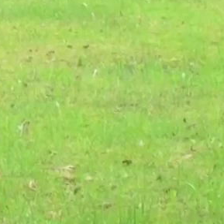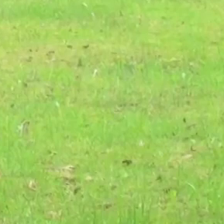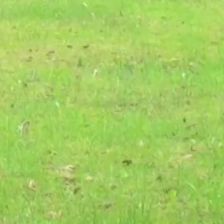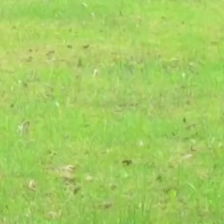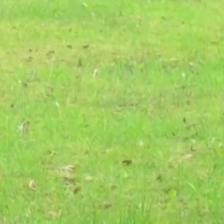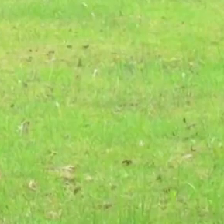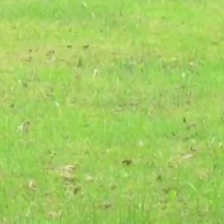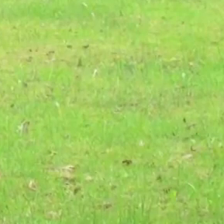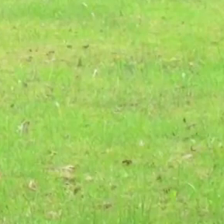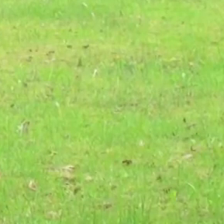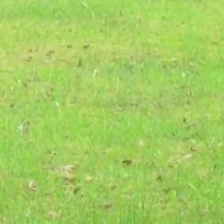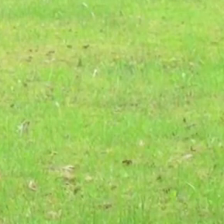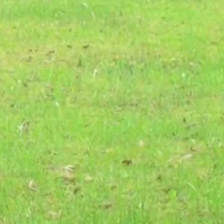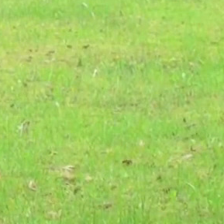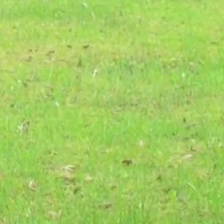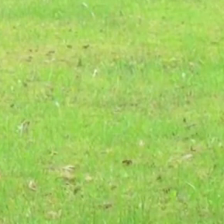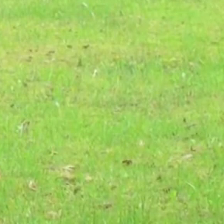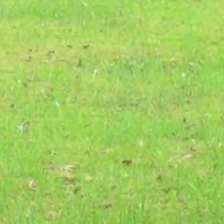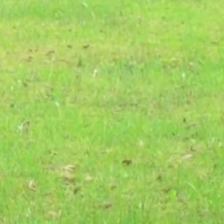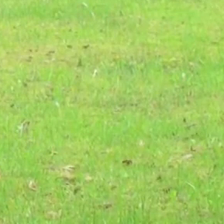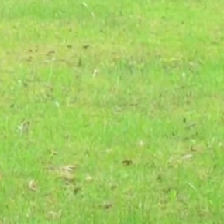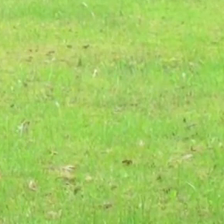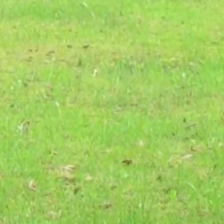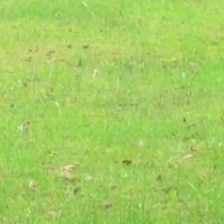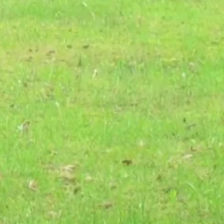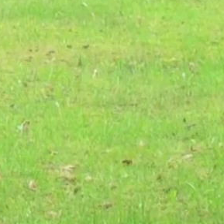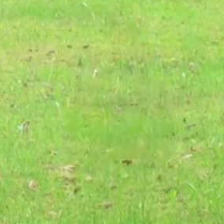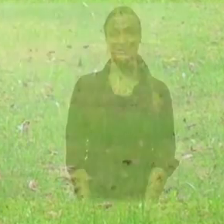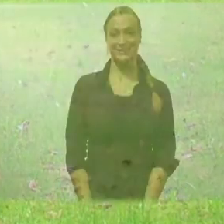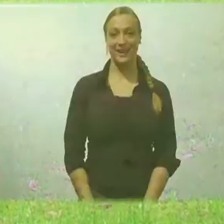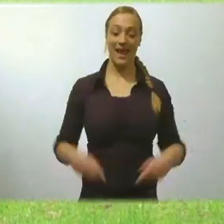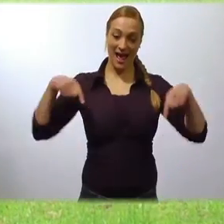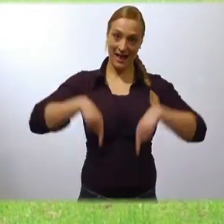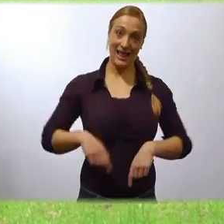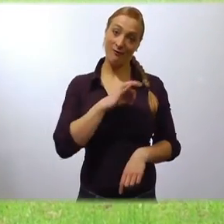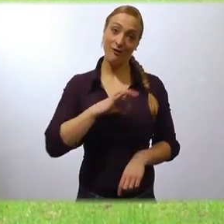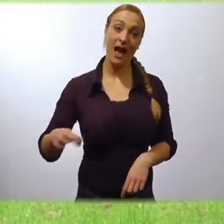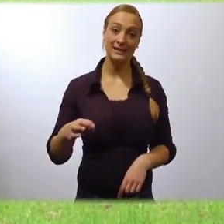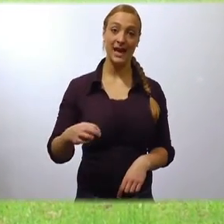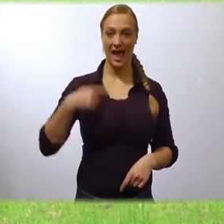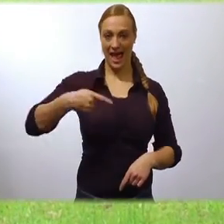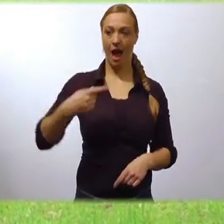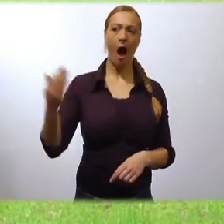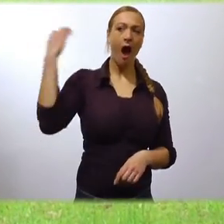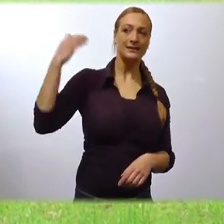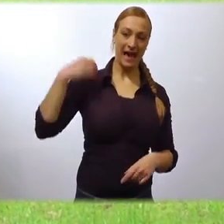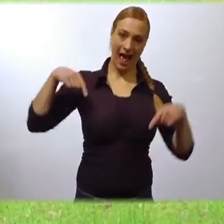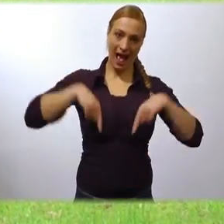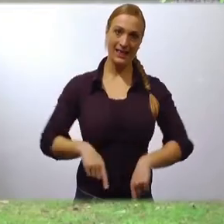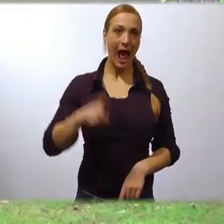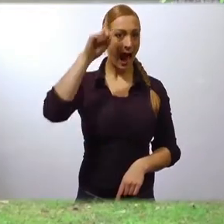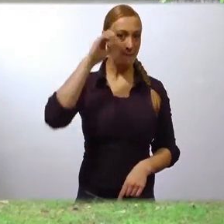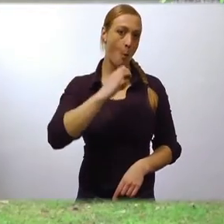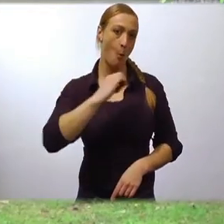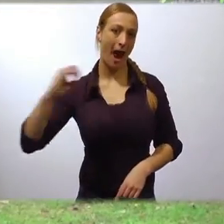catalyseur. L'Office franco-allemand pour la jeunesse a été créé par les gouvernements français et ouest-allemand, par la République